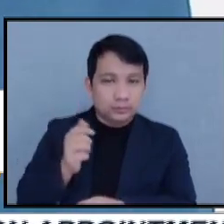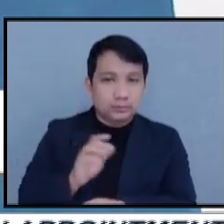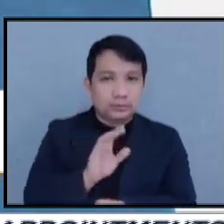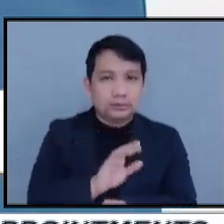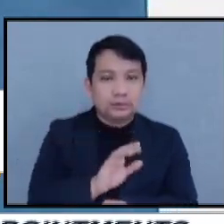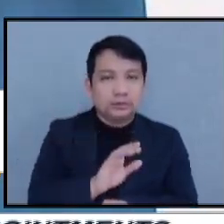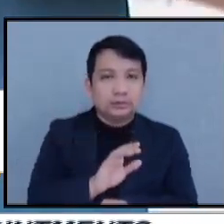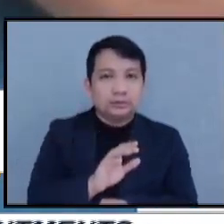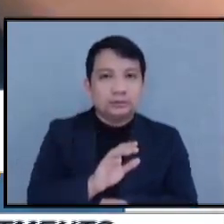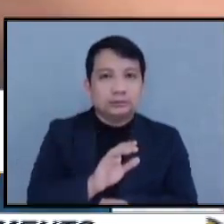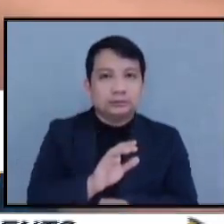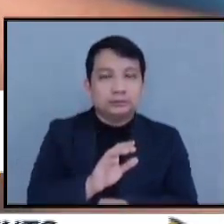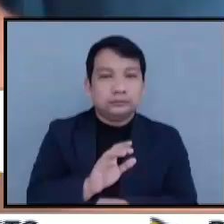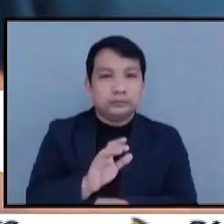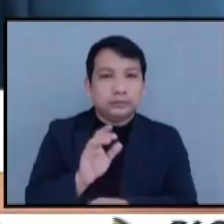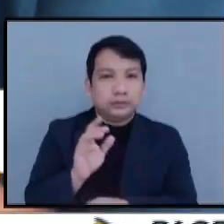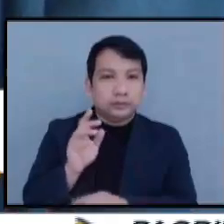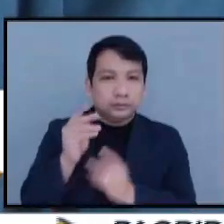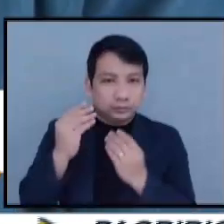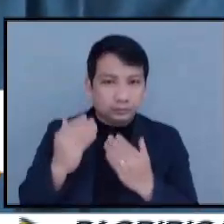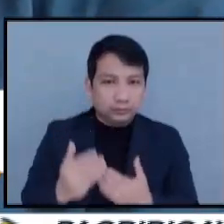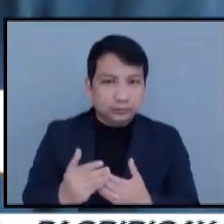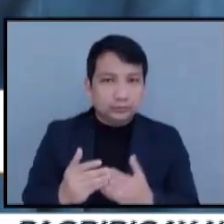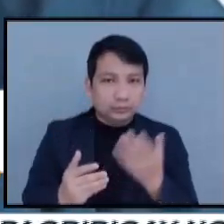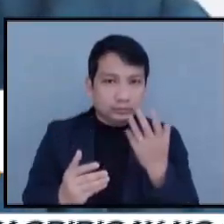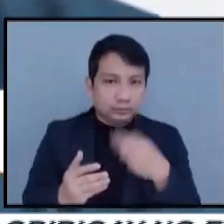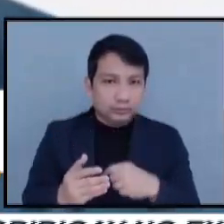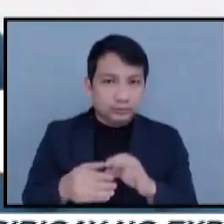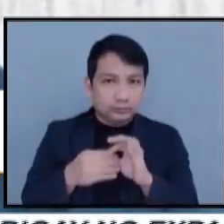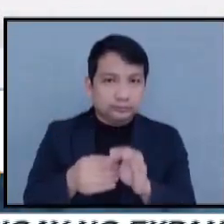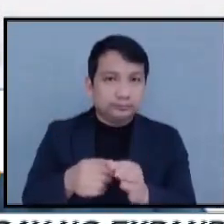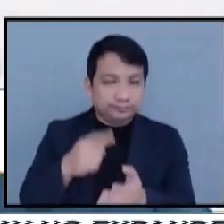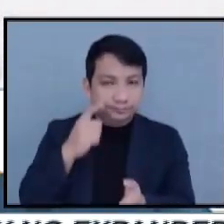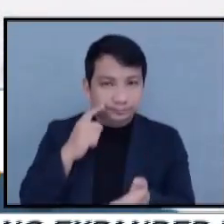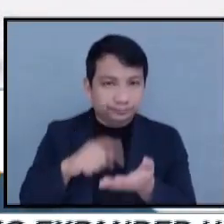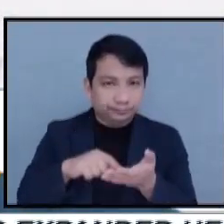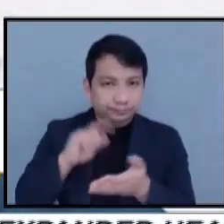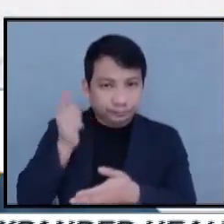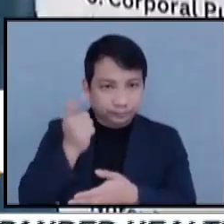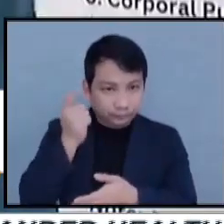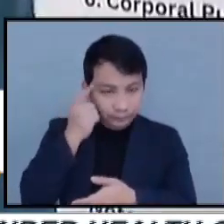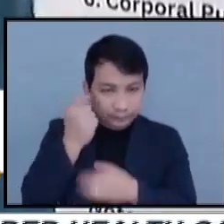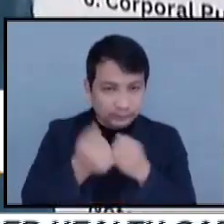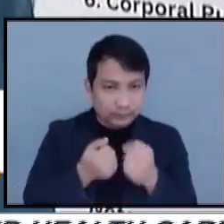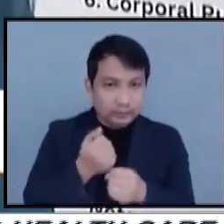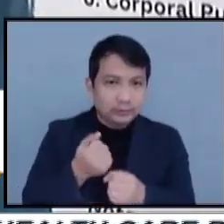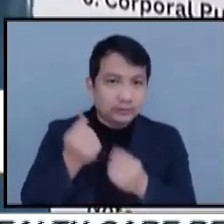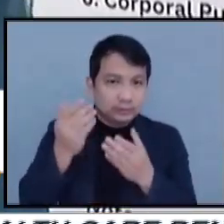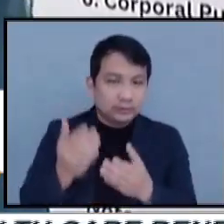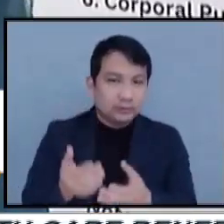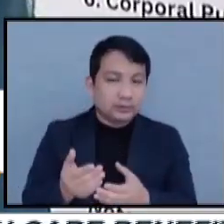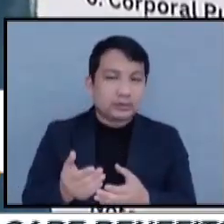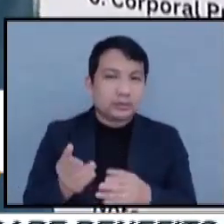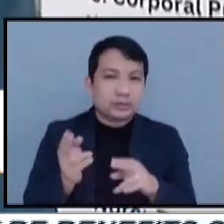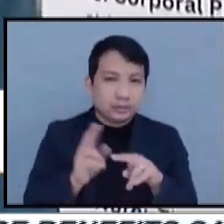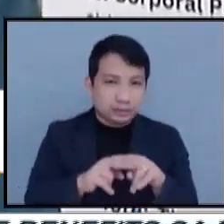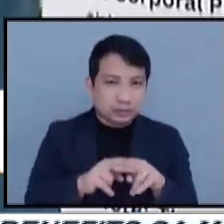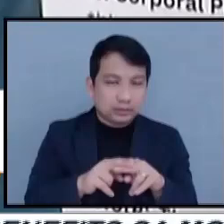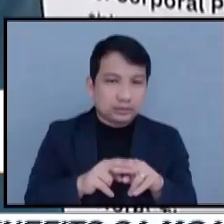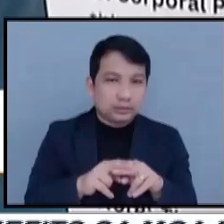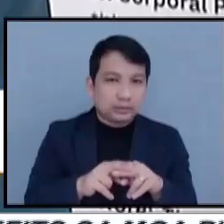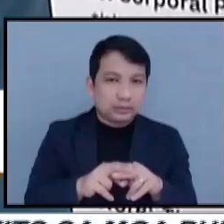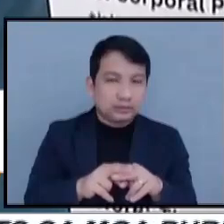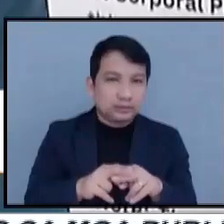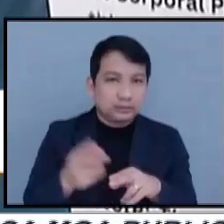Ikinatuwa ito ni Alan dahil para sa kanya, isa itong pagkilala ng pamahalaan sa sakripisyo ng mga guro. Dagdag pa niya ang kapanatagan na hindi na